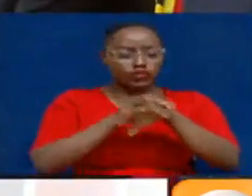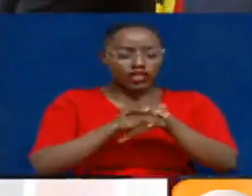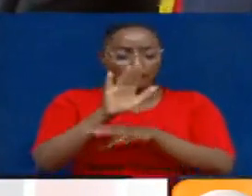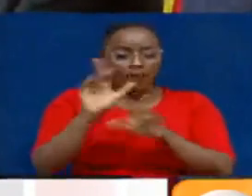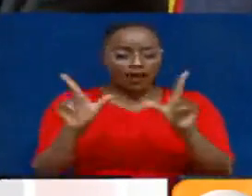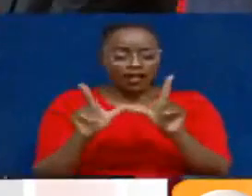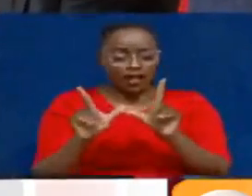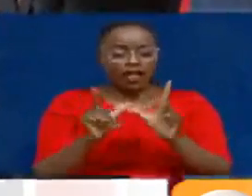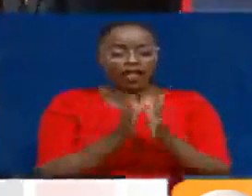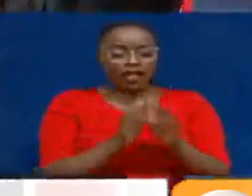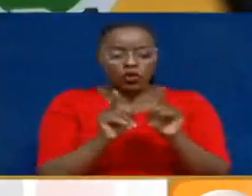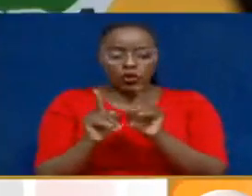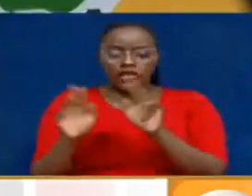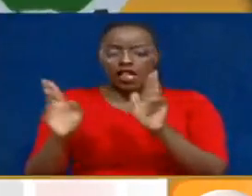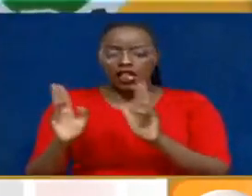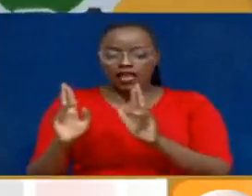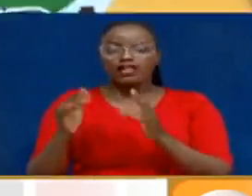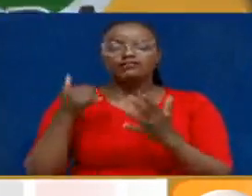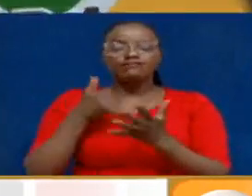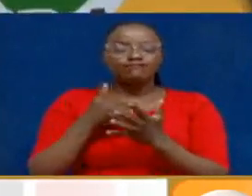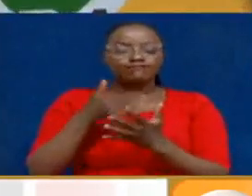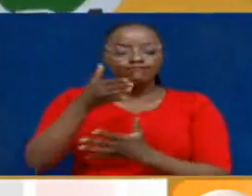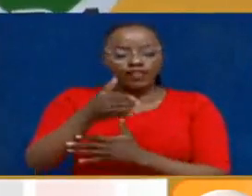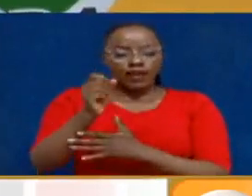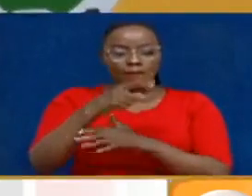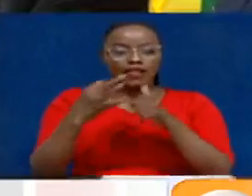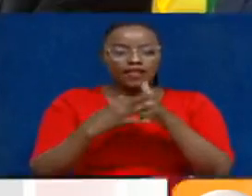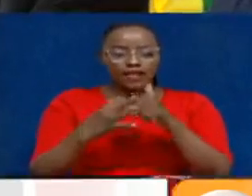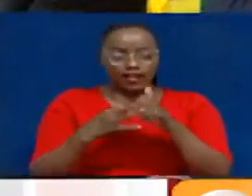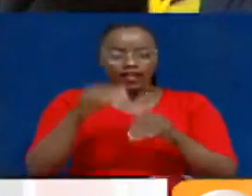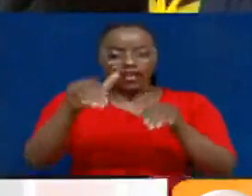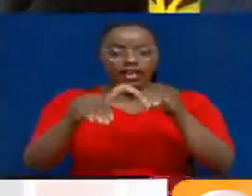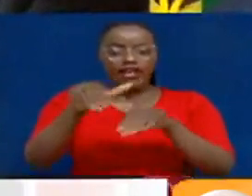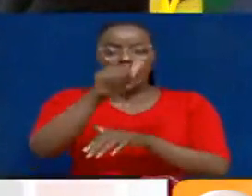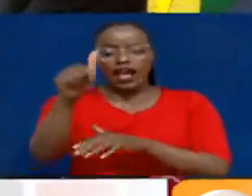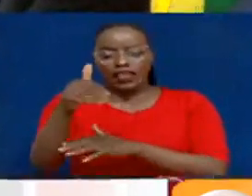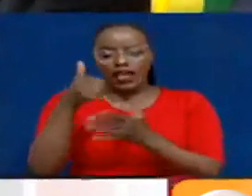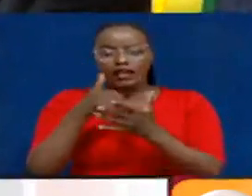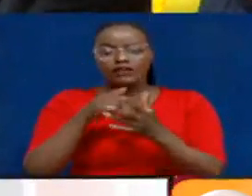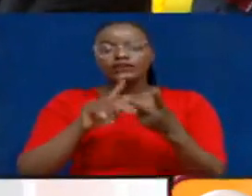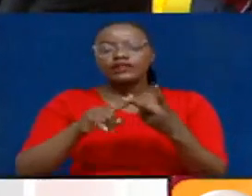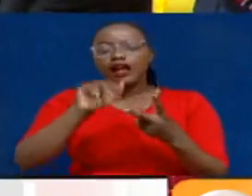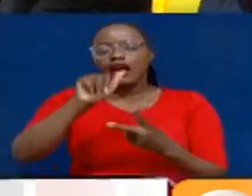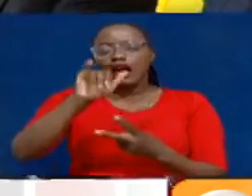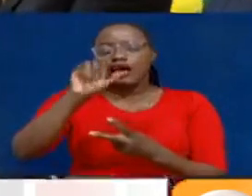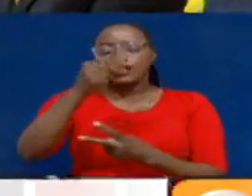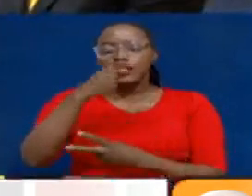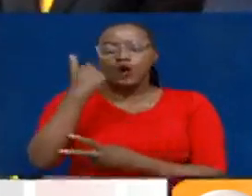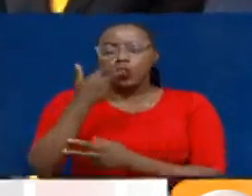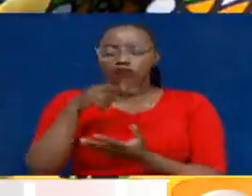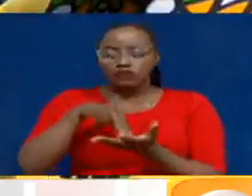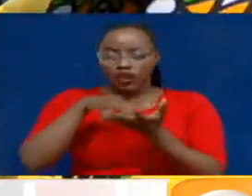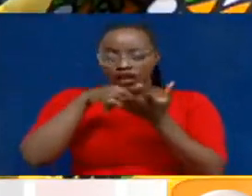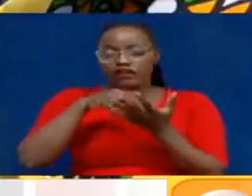vyeti vyao na kujitosa kamili katika kinyang'anyiro cha Agosti 9. Wengine akiwemo Aisha Jumwa